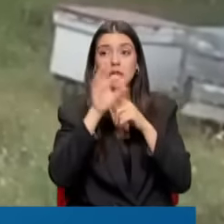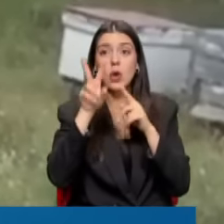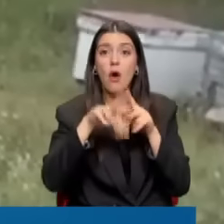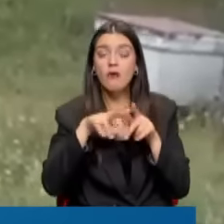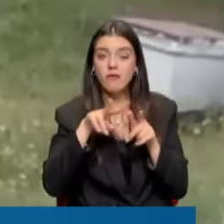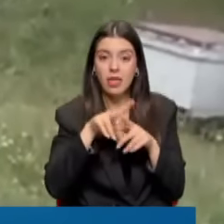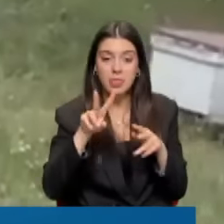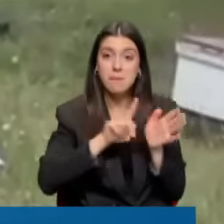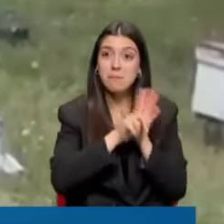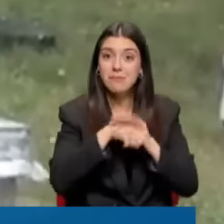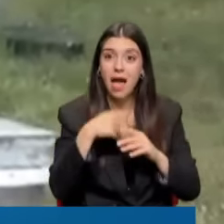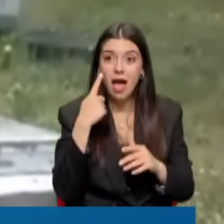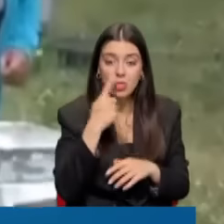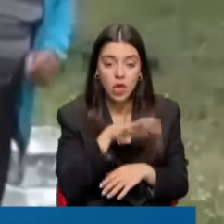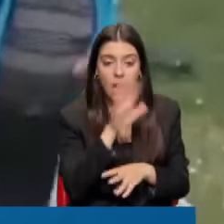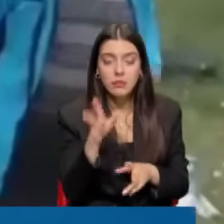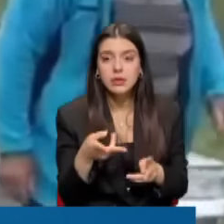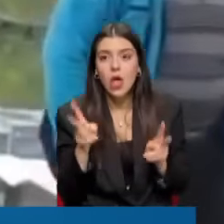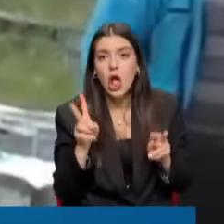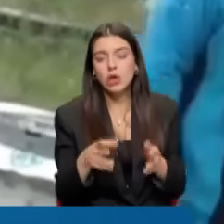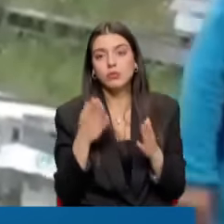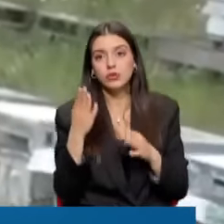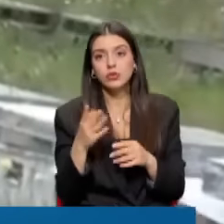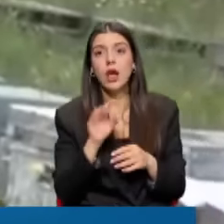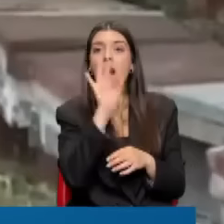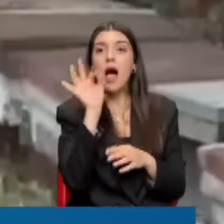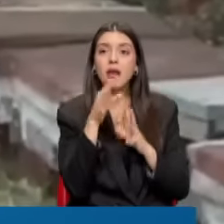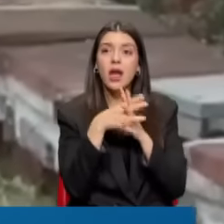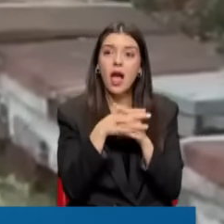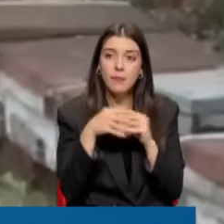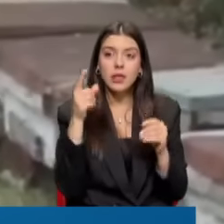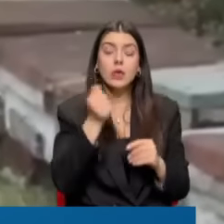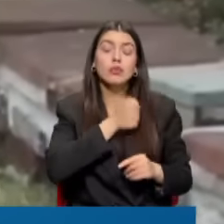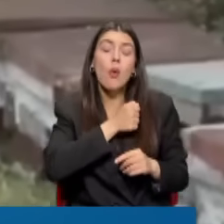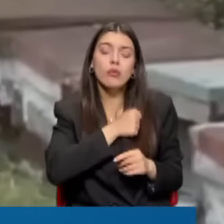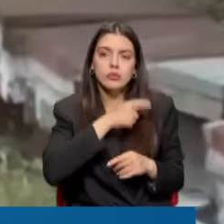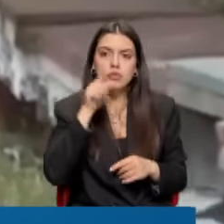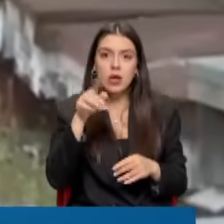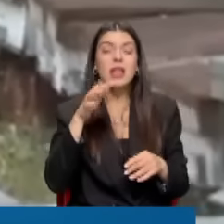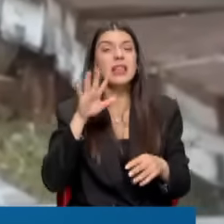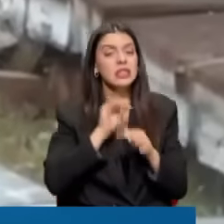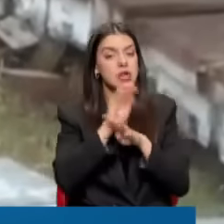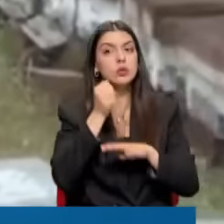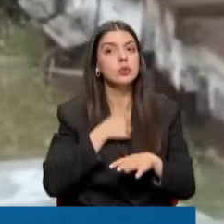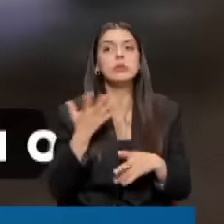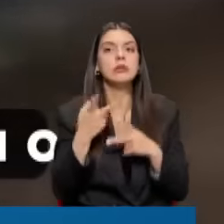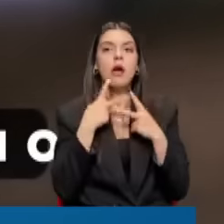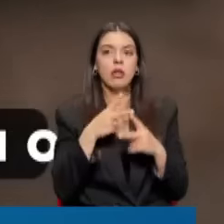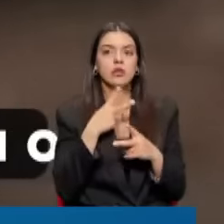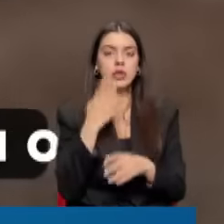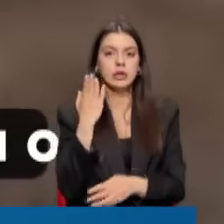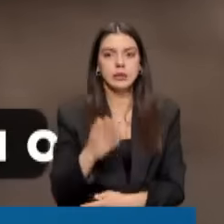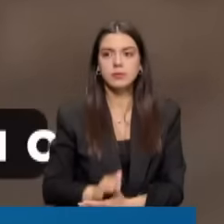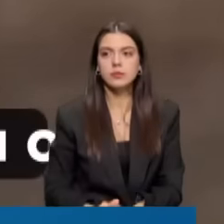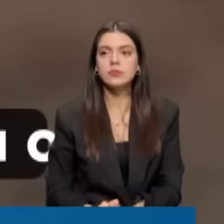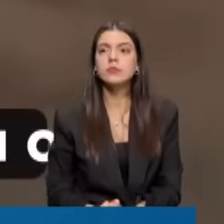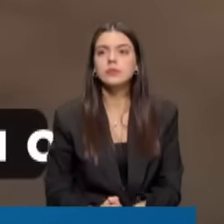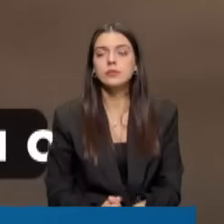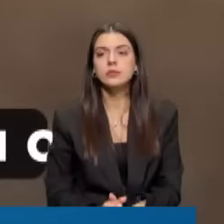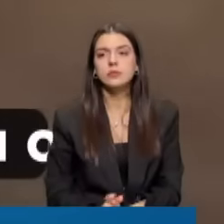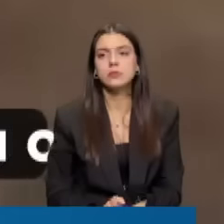arılarının büyük bölümü telef olmuştu arılarını kaybeden İskender Yıldırım kahroldu yaşadığı Üzüntüyü böyle dile getirdi şu anda